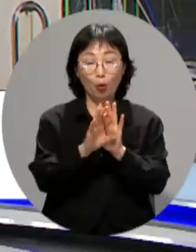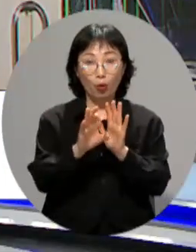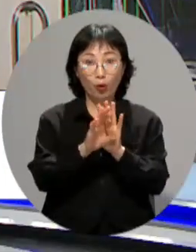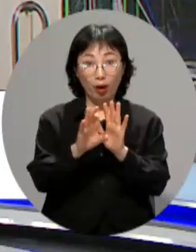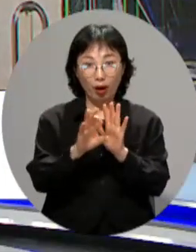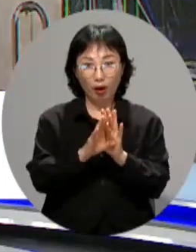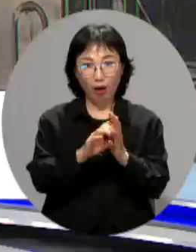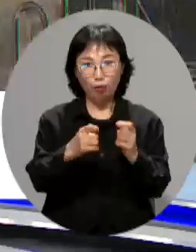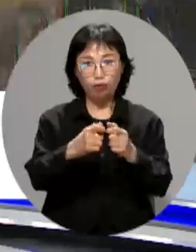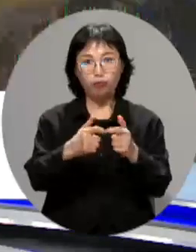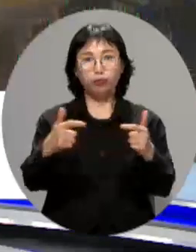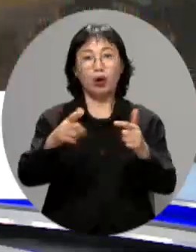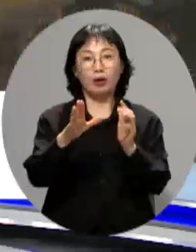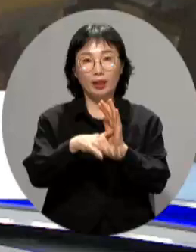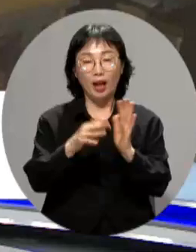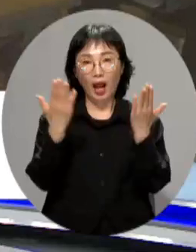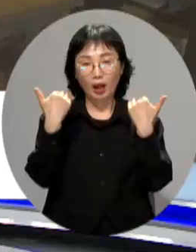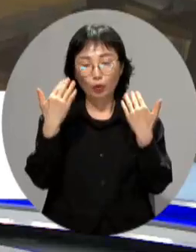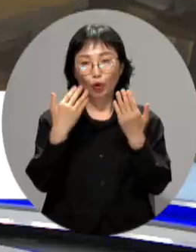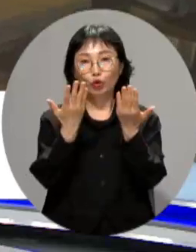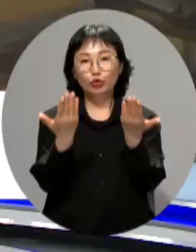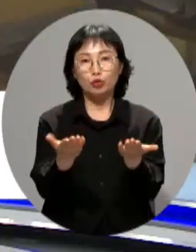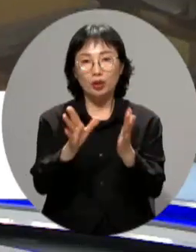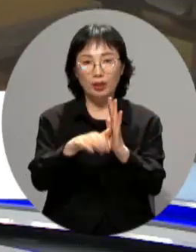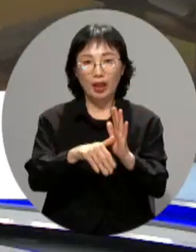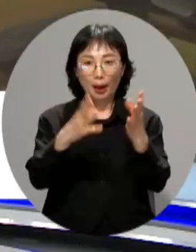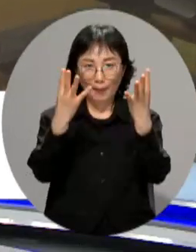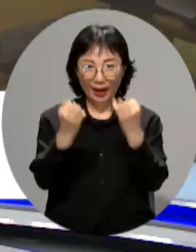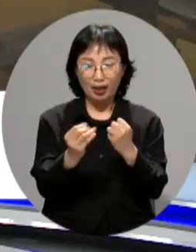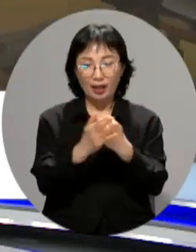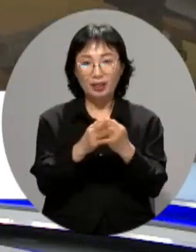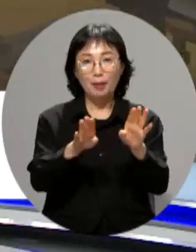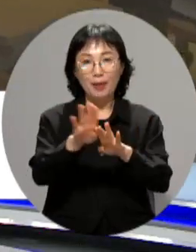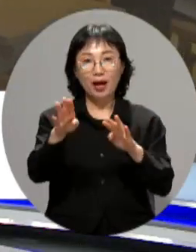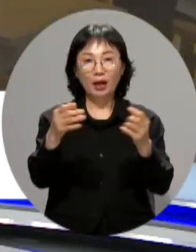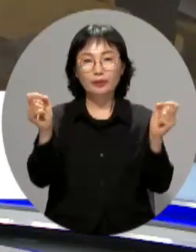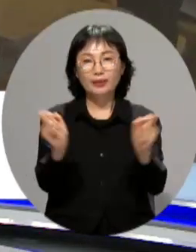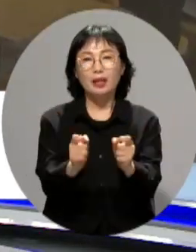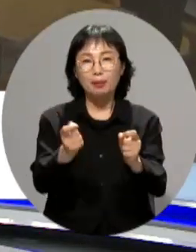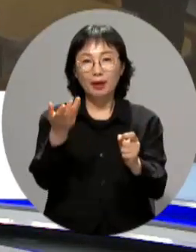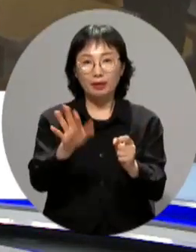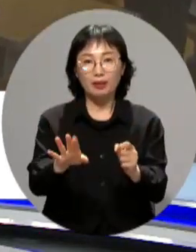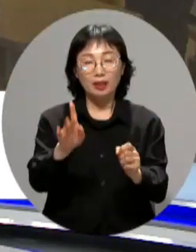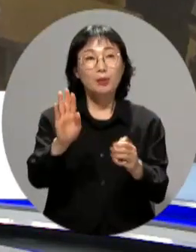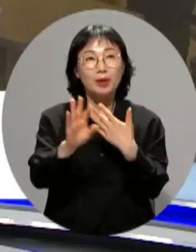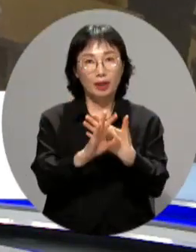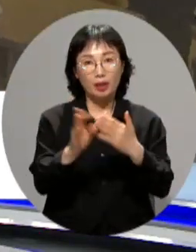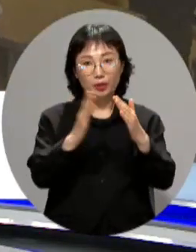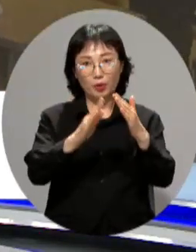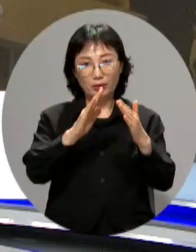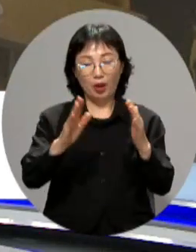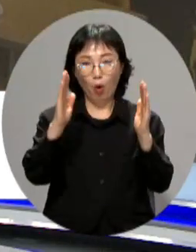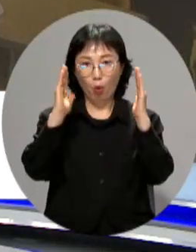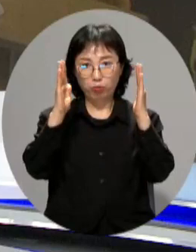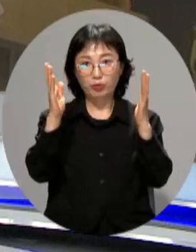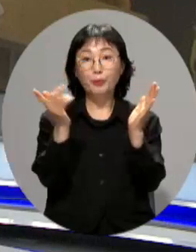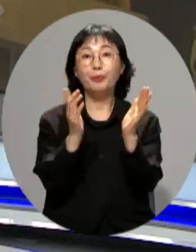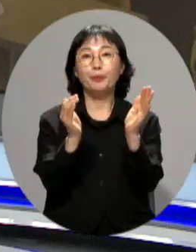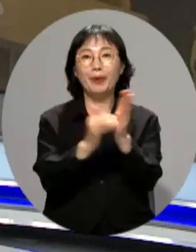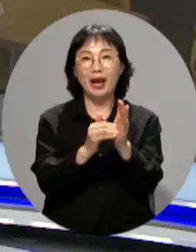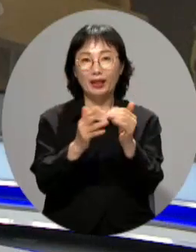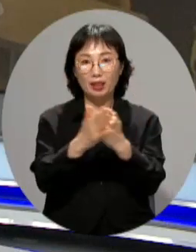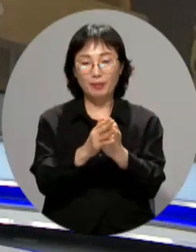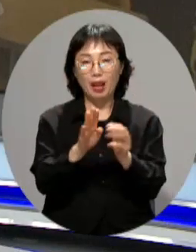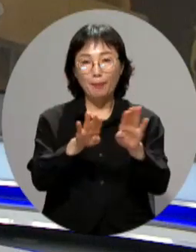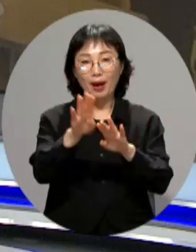한창일 때는 학기 중에도 휴업한 날이 많아 방학이 짧았는데 이번 학기는 정상 수업을 한 터라 방학 기간도 충분한